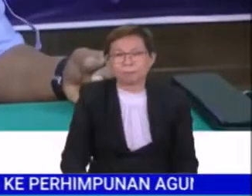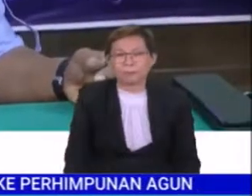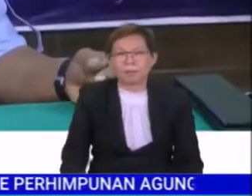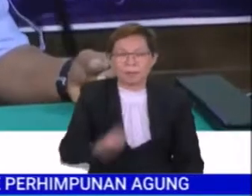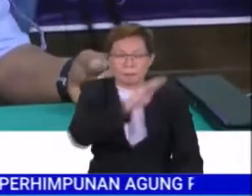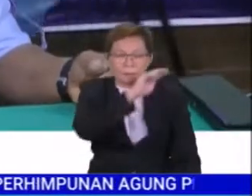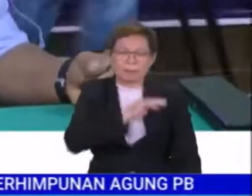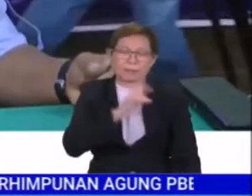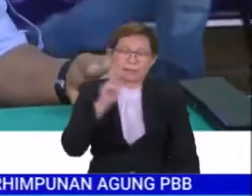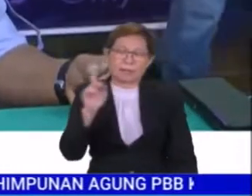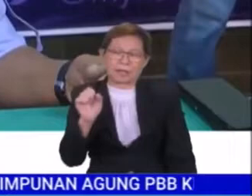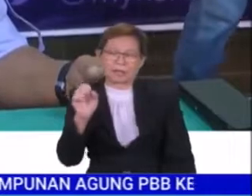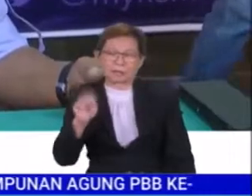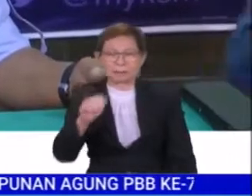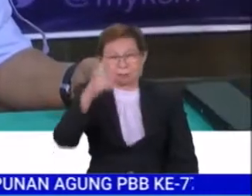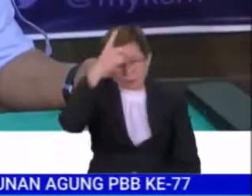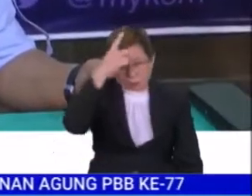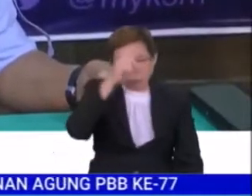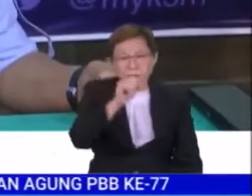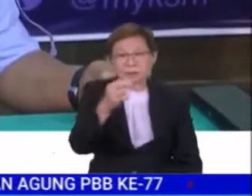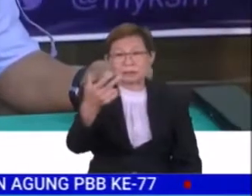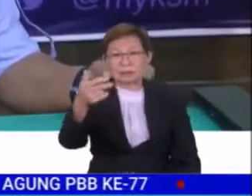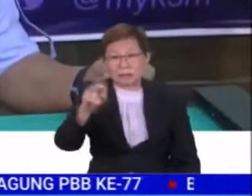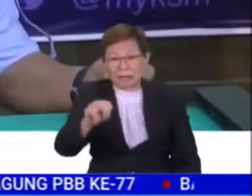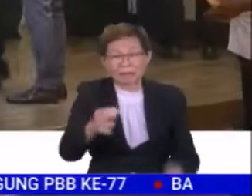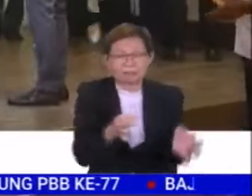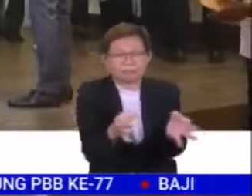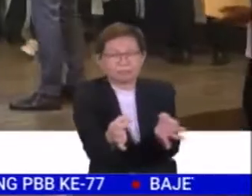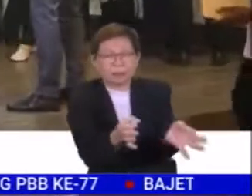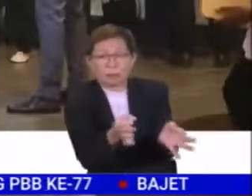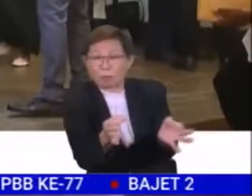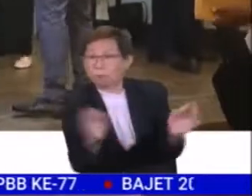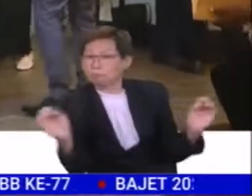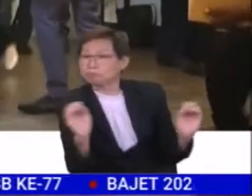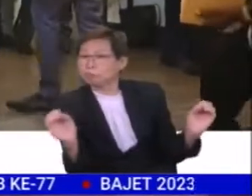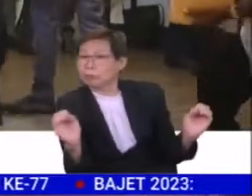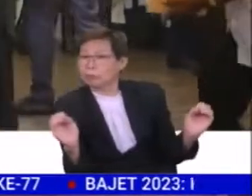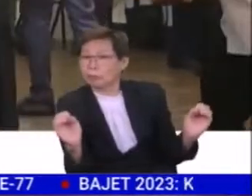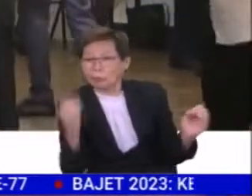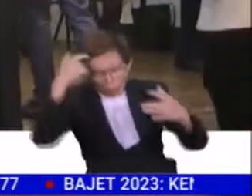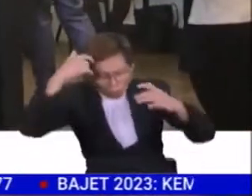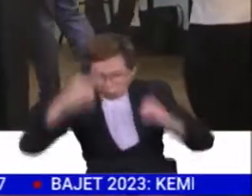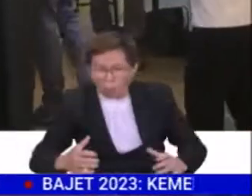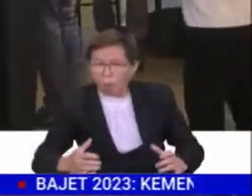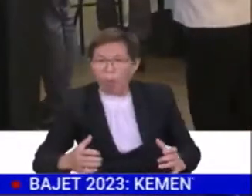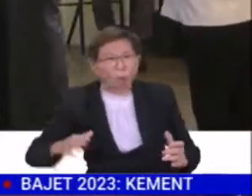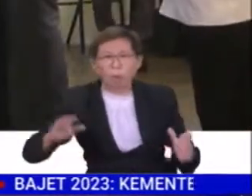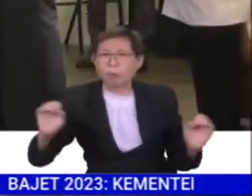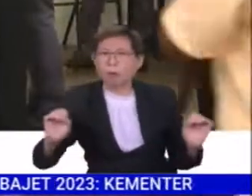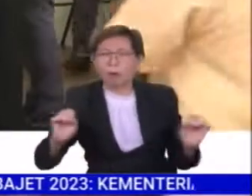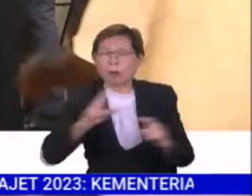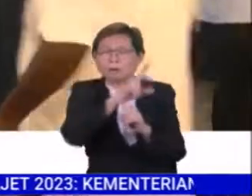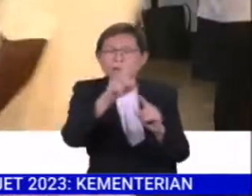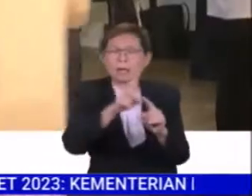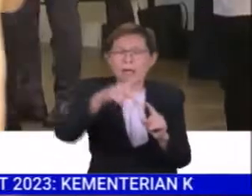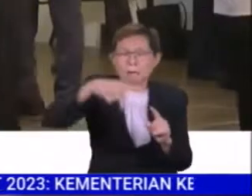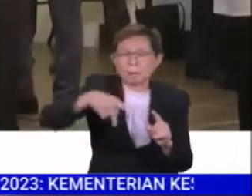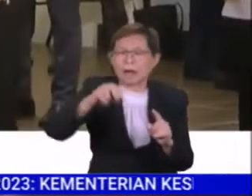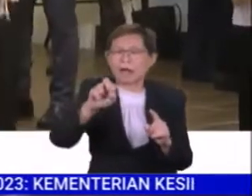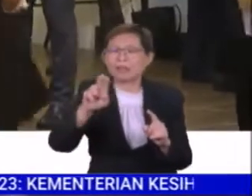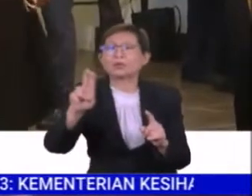Menteri Sumber Manusia Datuk Sri M. Saravanan pula menjelaskan tiada sebarang keputusan dibuat mengenai tarikh pilihan